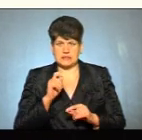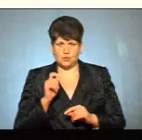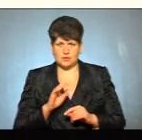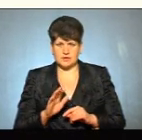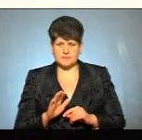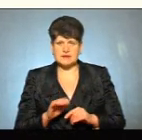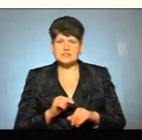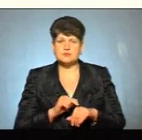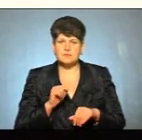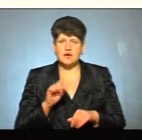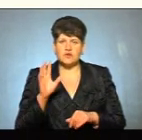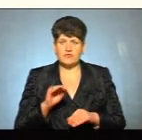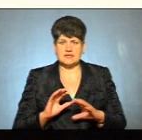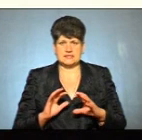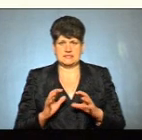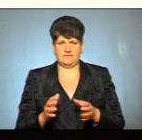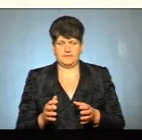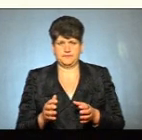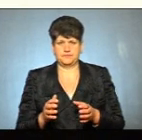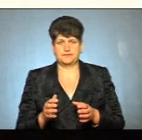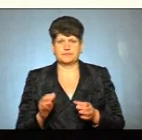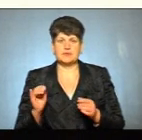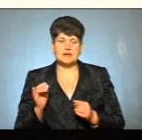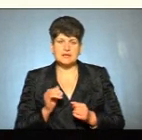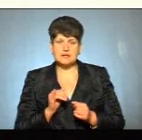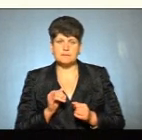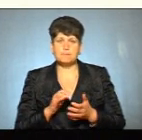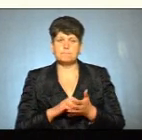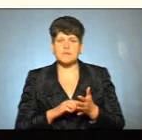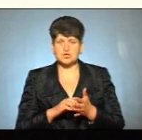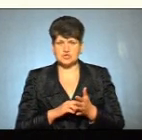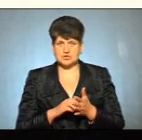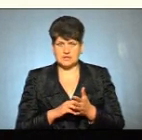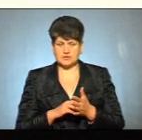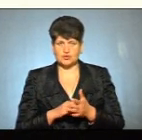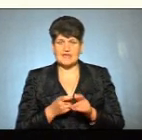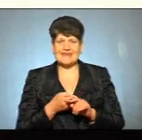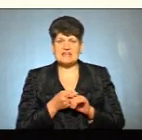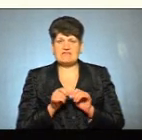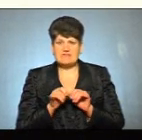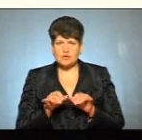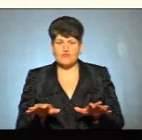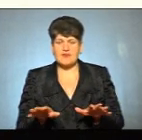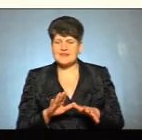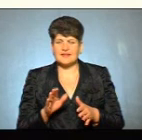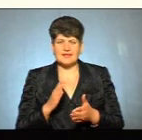а заторкує цілий світ. І причиною інфікування не є